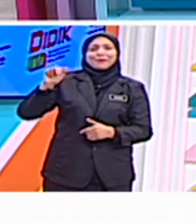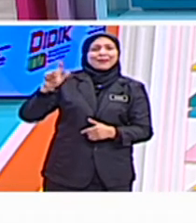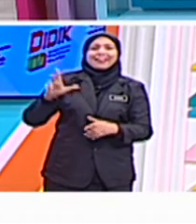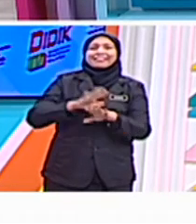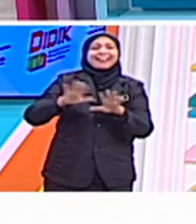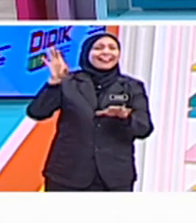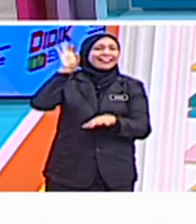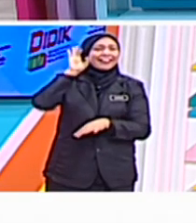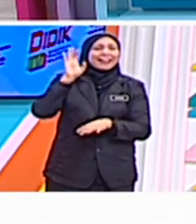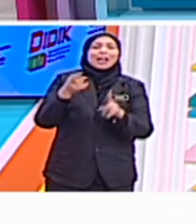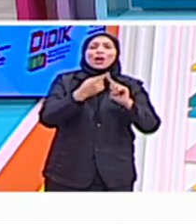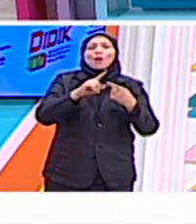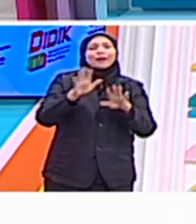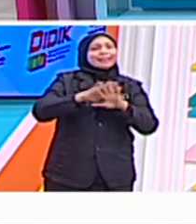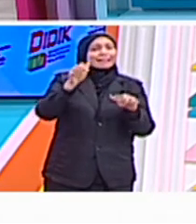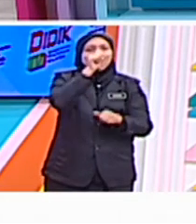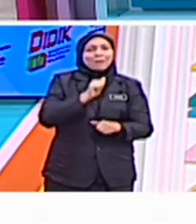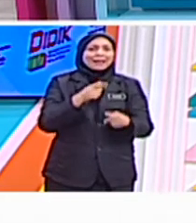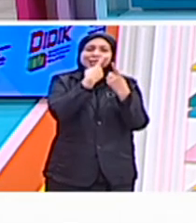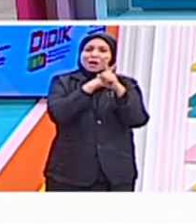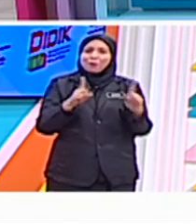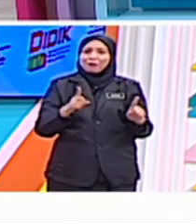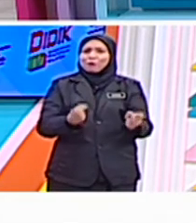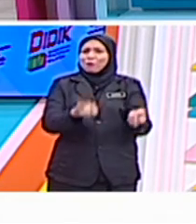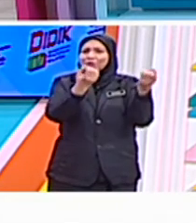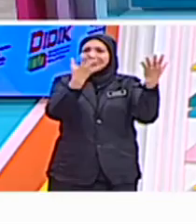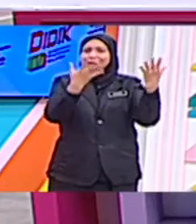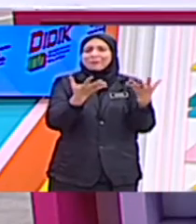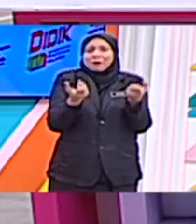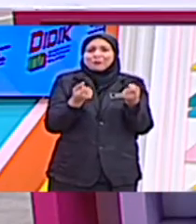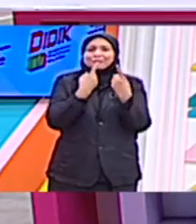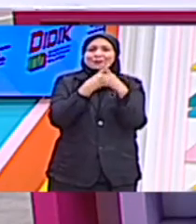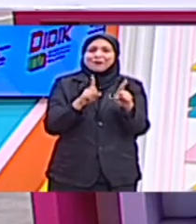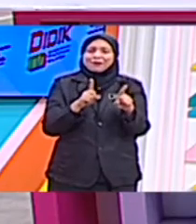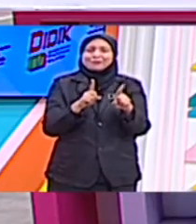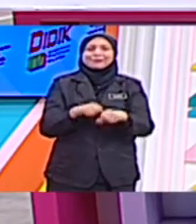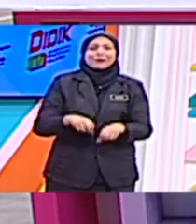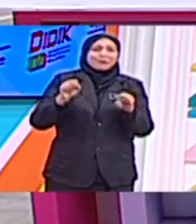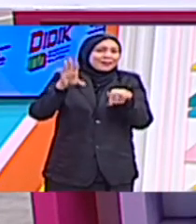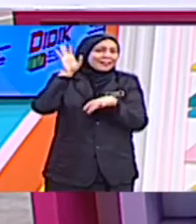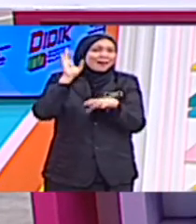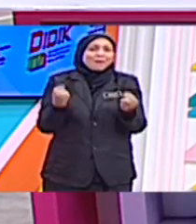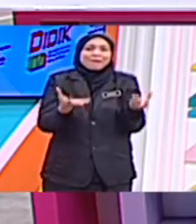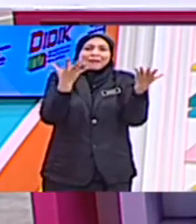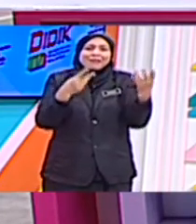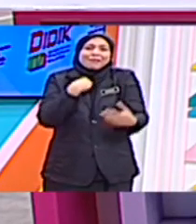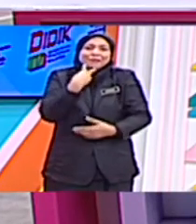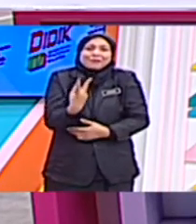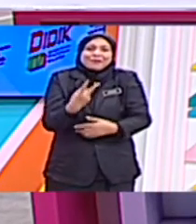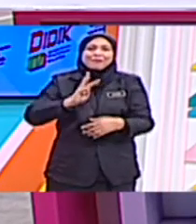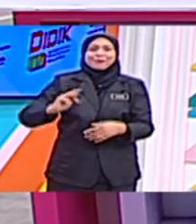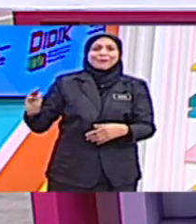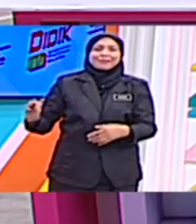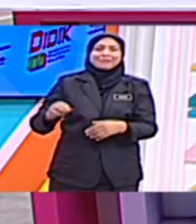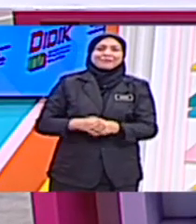Dak kawan-kawan yang lain sebenarnya tak sabar nak jawab. Kalau dekat kelas macam itulah. Kita tanya orang lain, murid lain yang jawab. Tapi pandailah kita berkongsi.